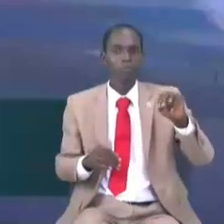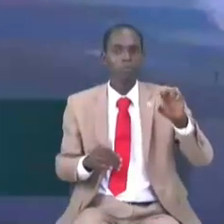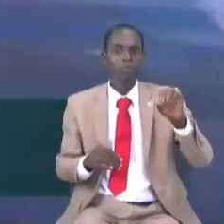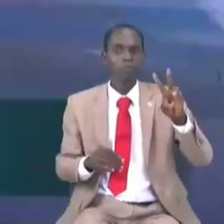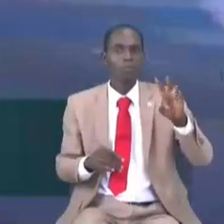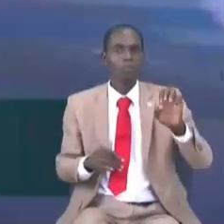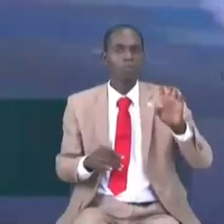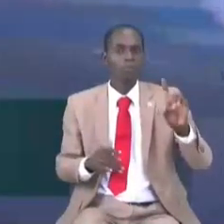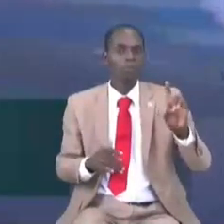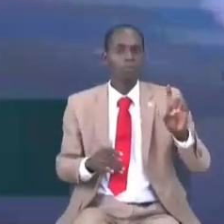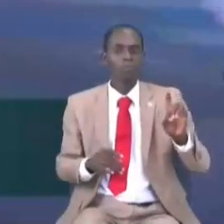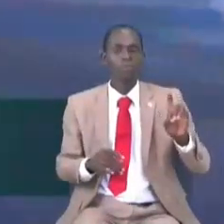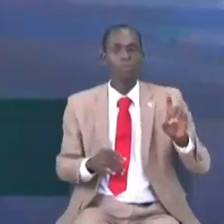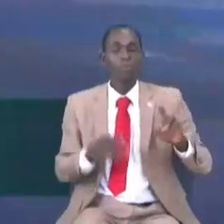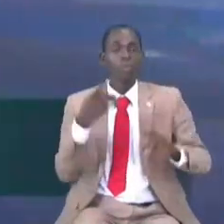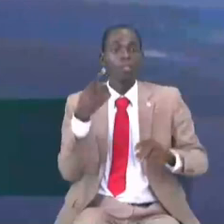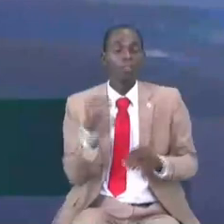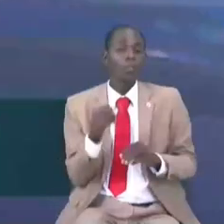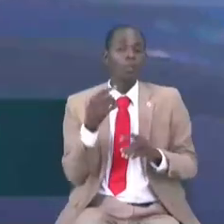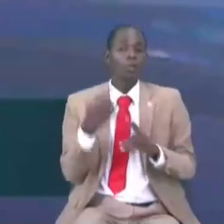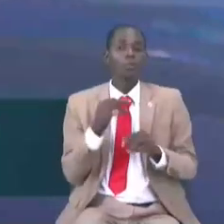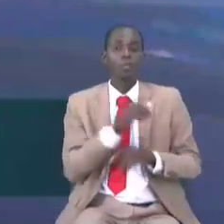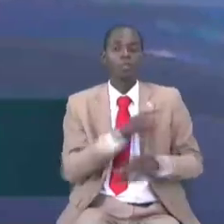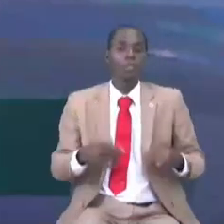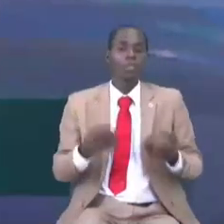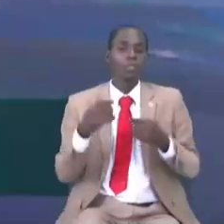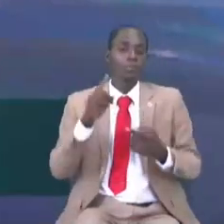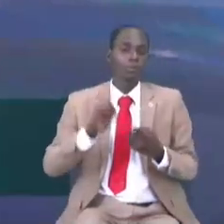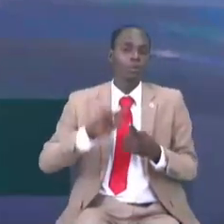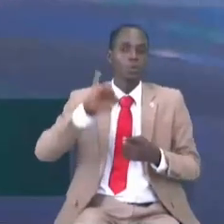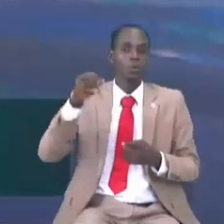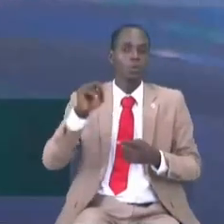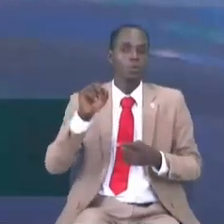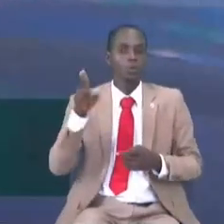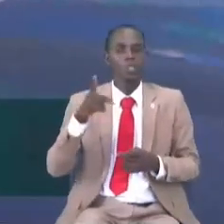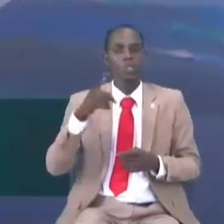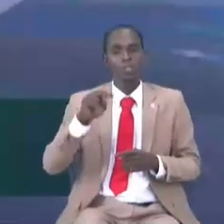à Jonas une seconde fois en ces mots. Ce Jonas